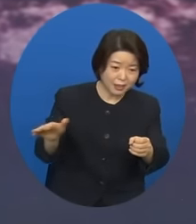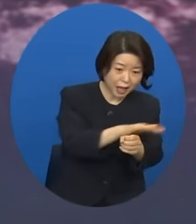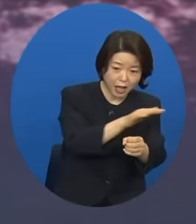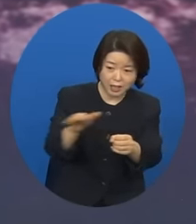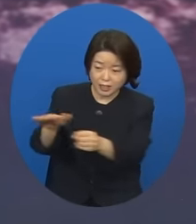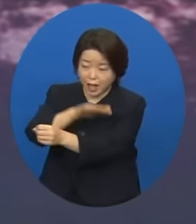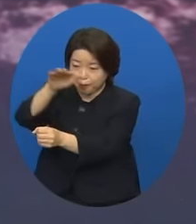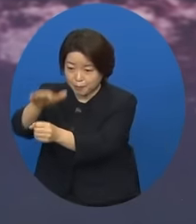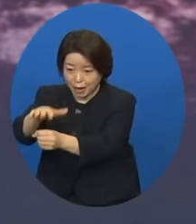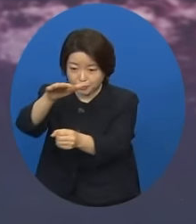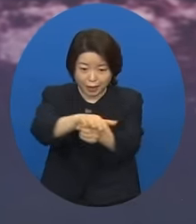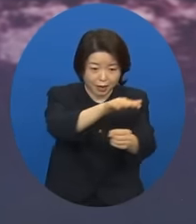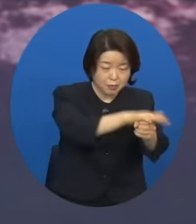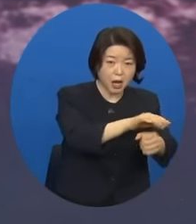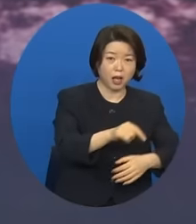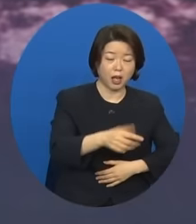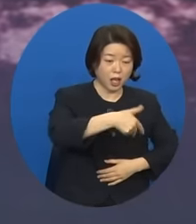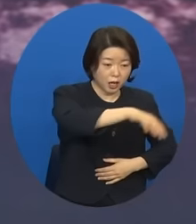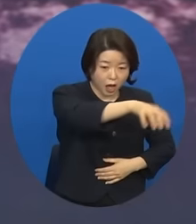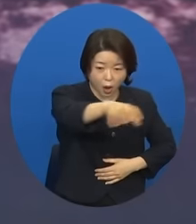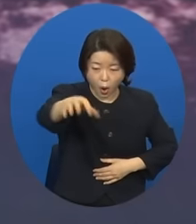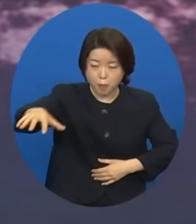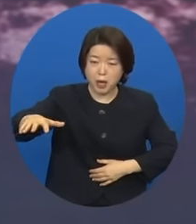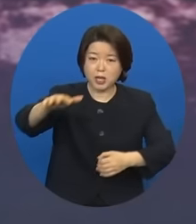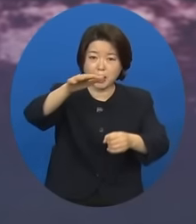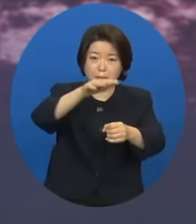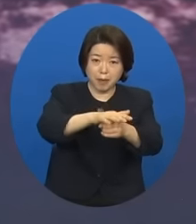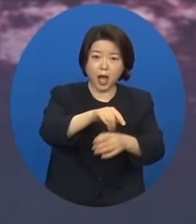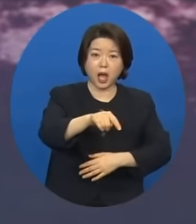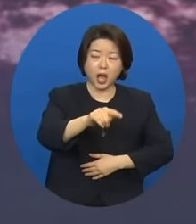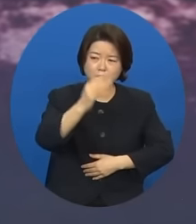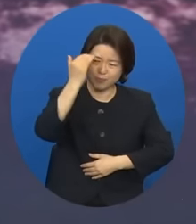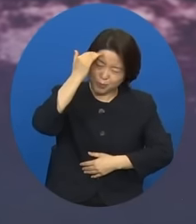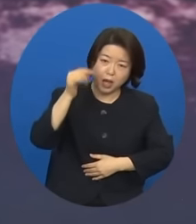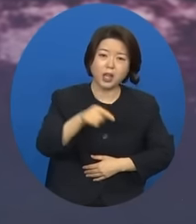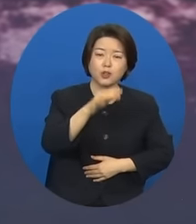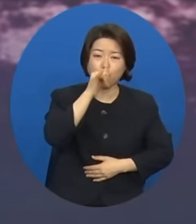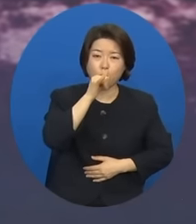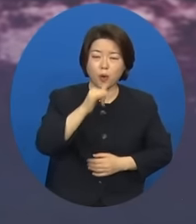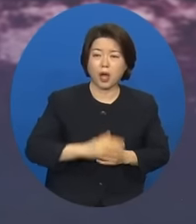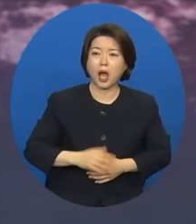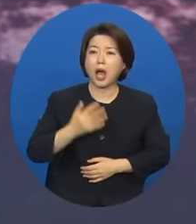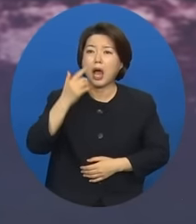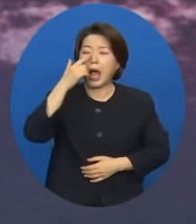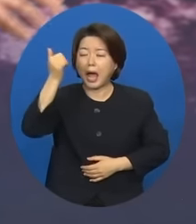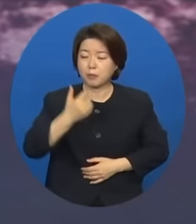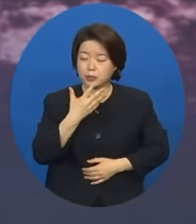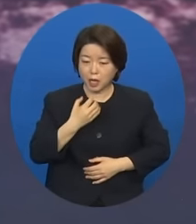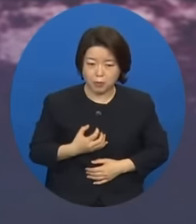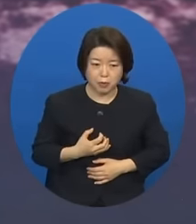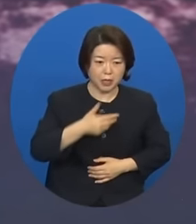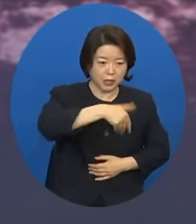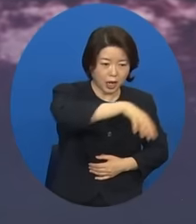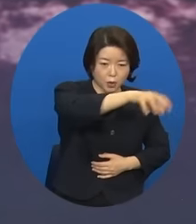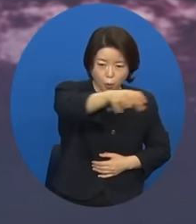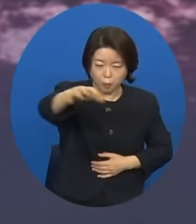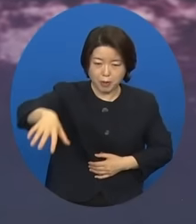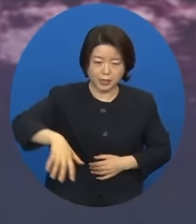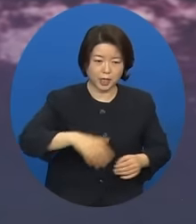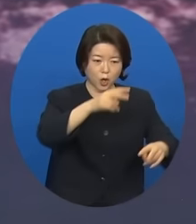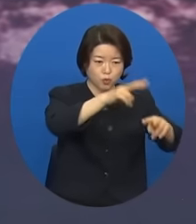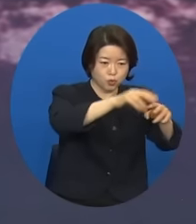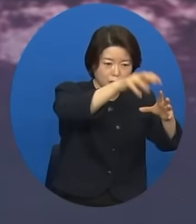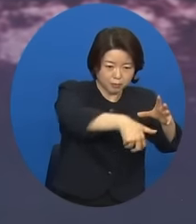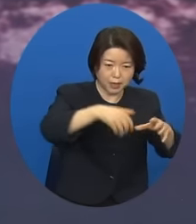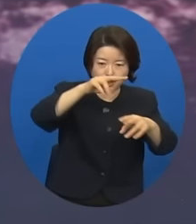있다는 겁니다 가는 곳마다 막혀 있어요 아버지 아브라함이 가는 곳마다 우물을 다 뚫어 놨어요 그래서 누구든지